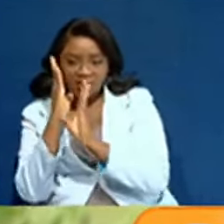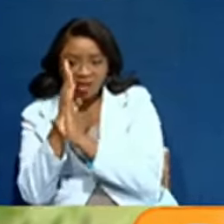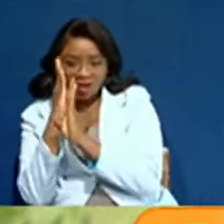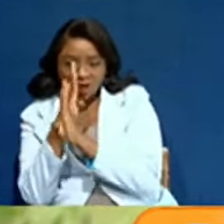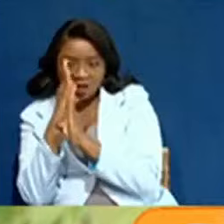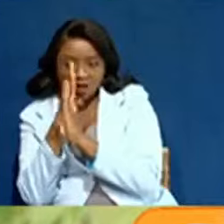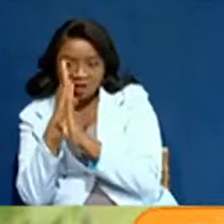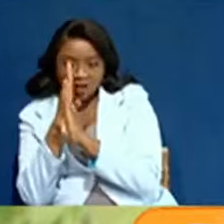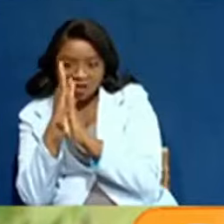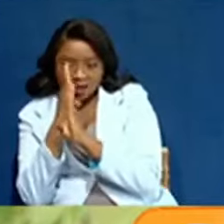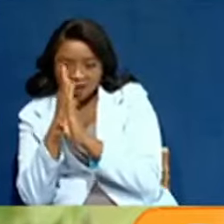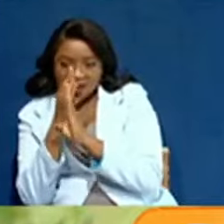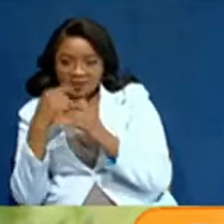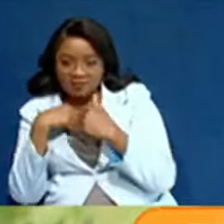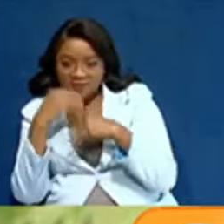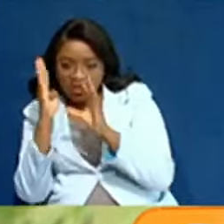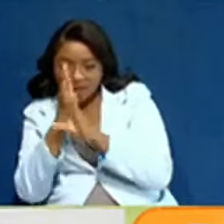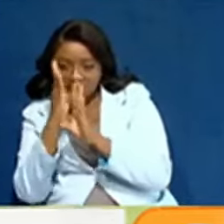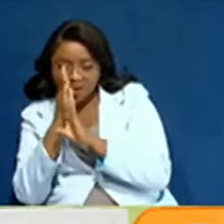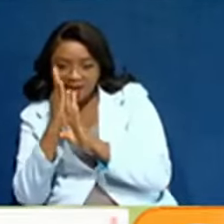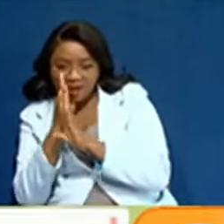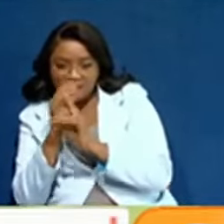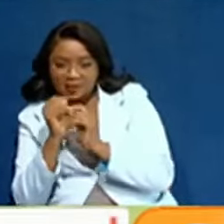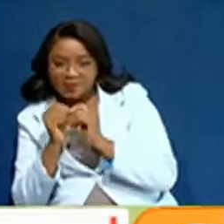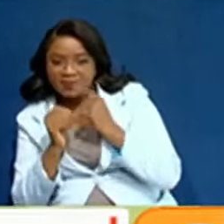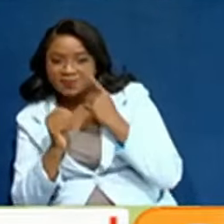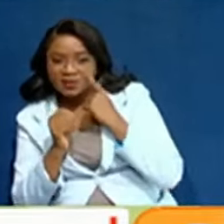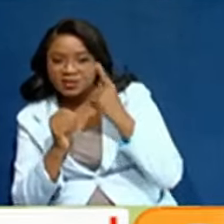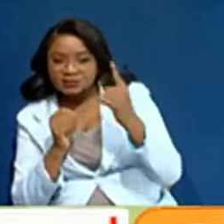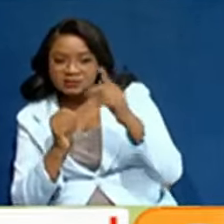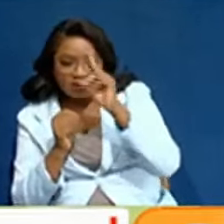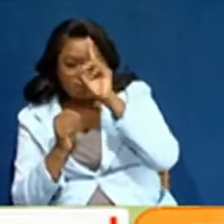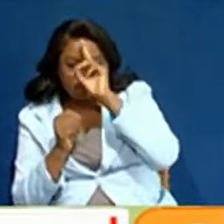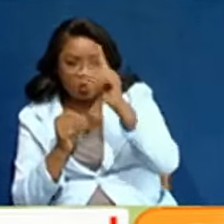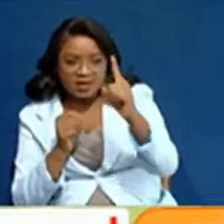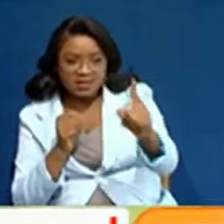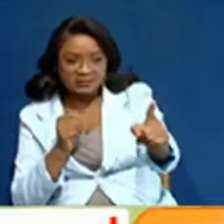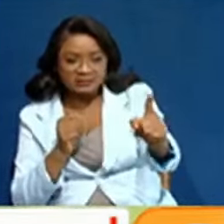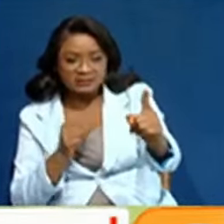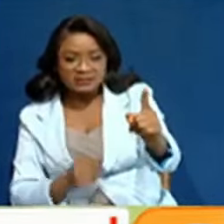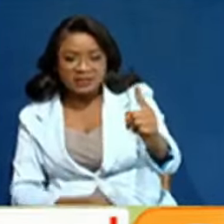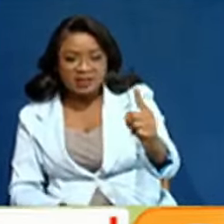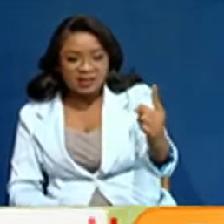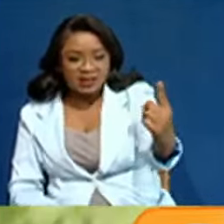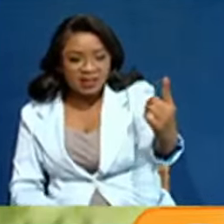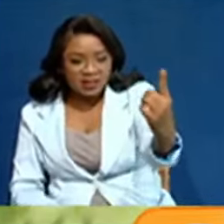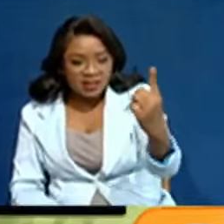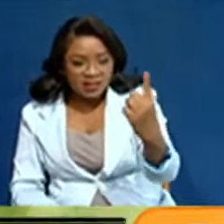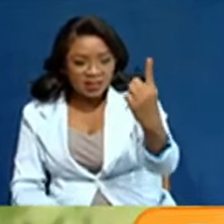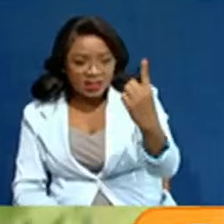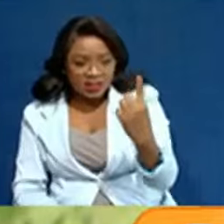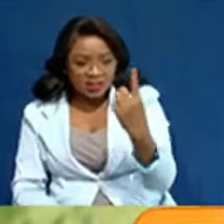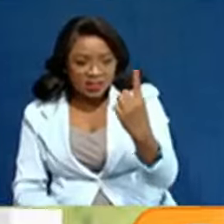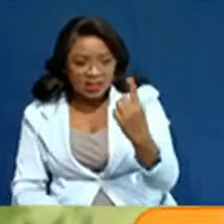kujificha. Jumi niliona huyo askari aliskuot.